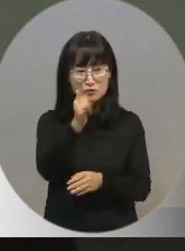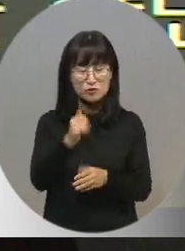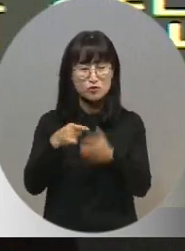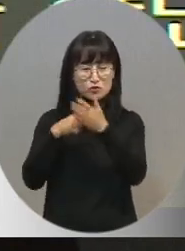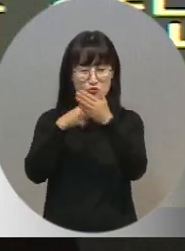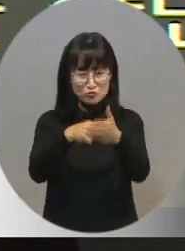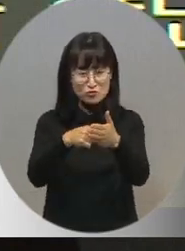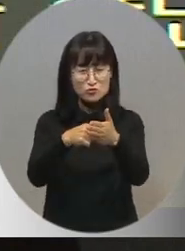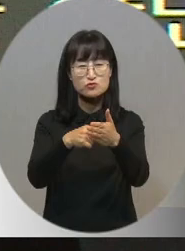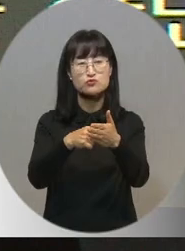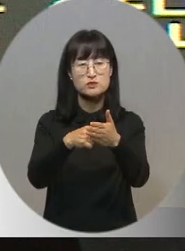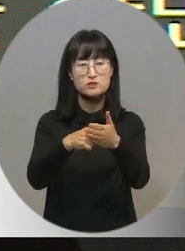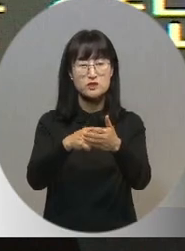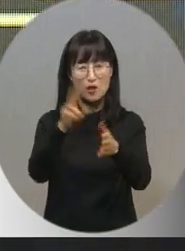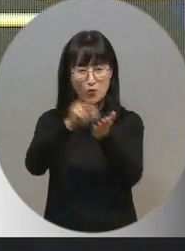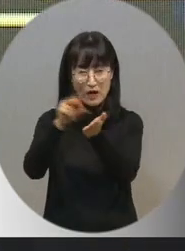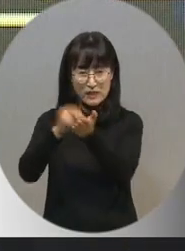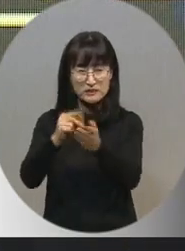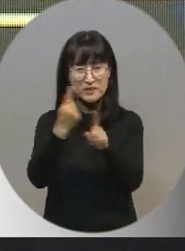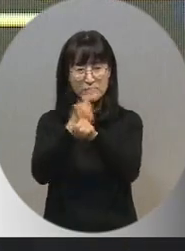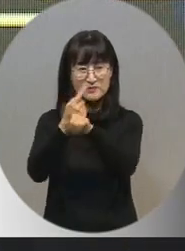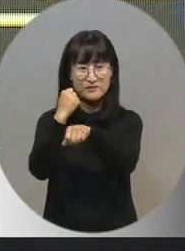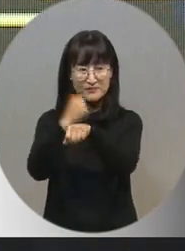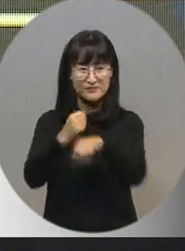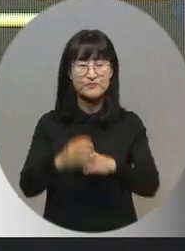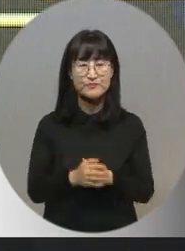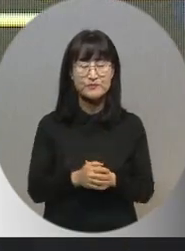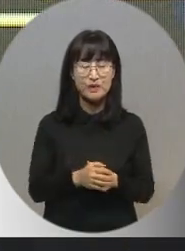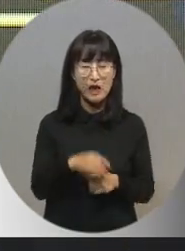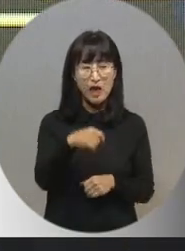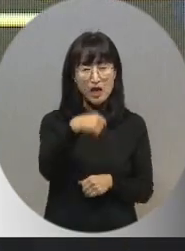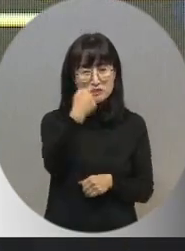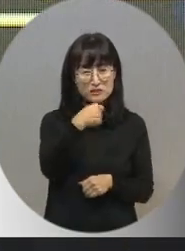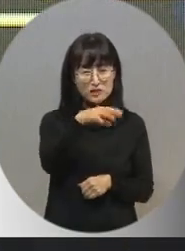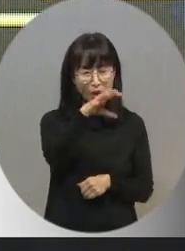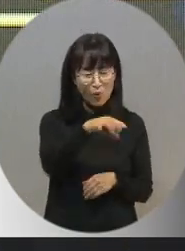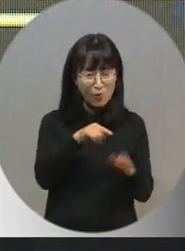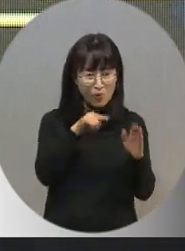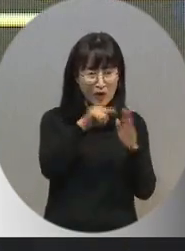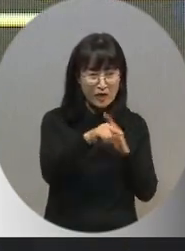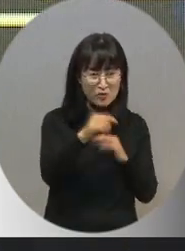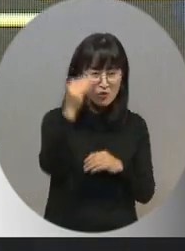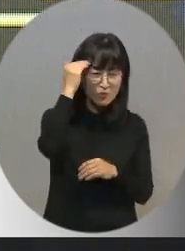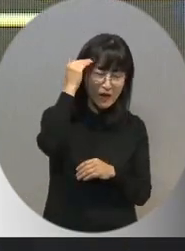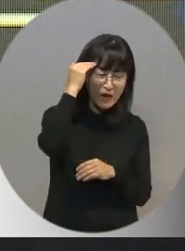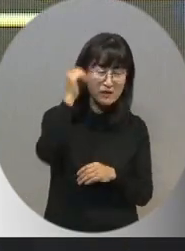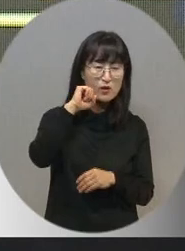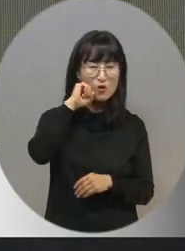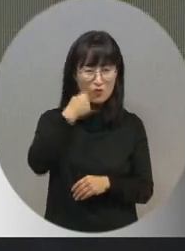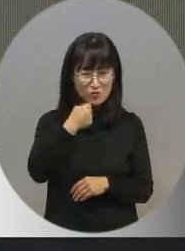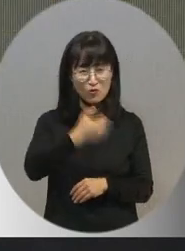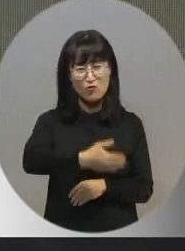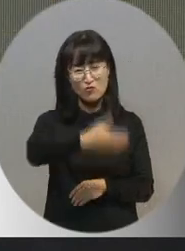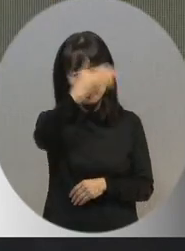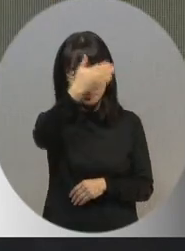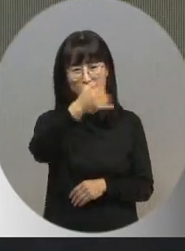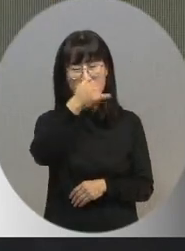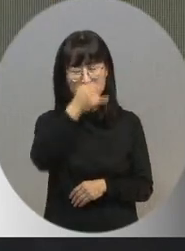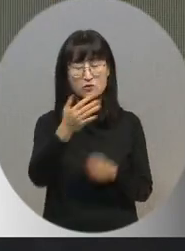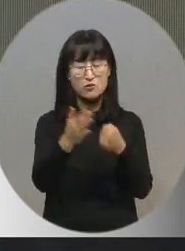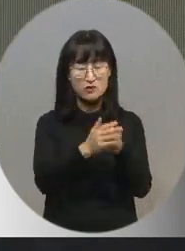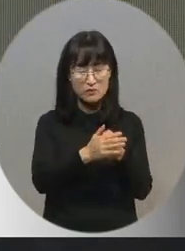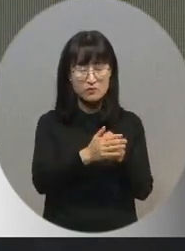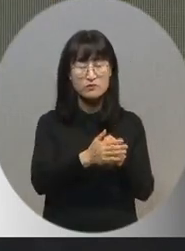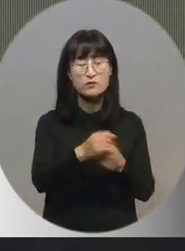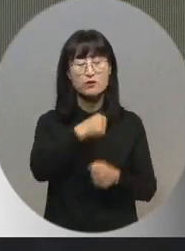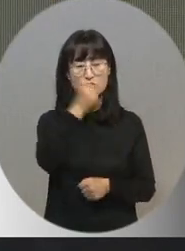과제를 계속해서 보완할 것입니다. 식당의 작은 문턱마저도 하나의 장벽입니다. 그래서 성공하기가 더